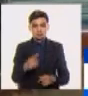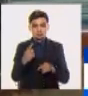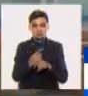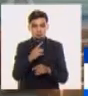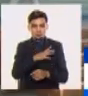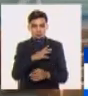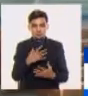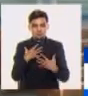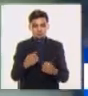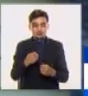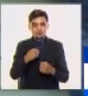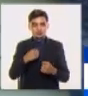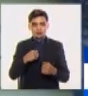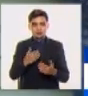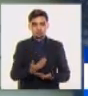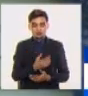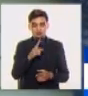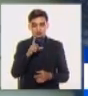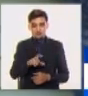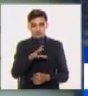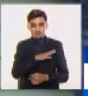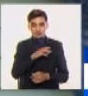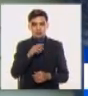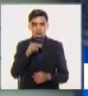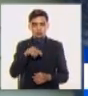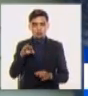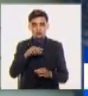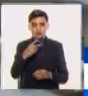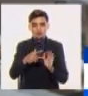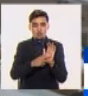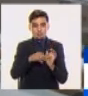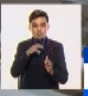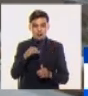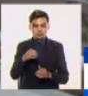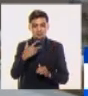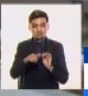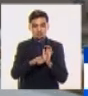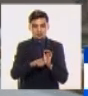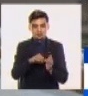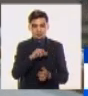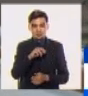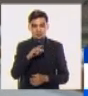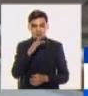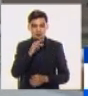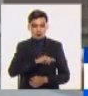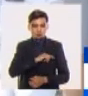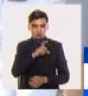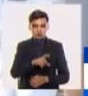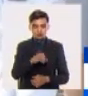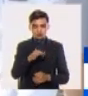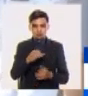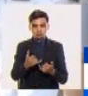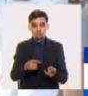Единственным выжившим при ЧП на заводе хромовых соединений 28 мая остается 36-летний рабочий. Сегодня его перевели